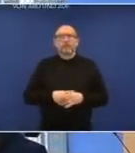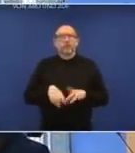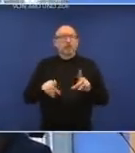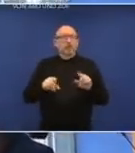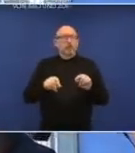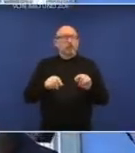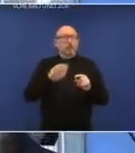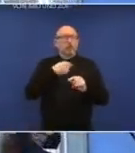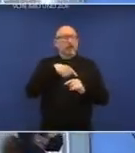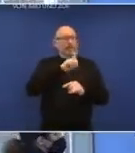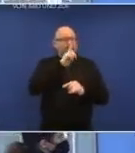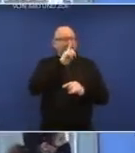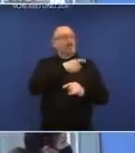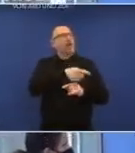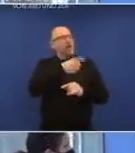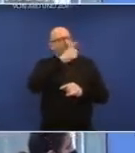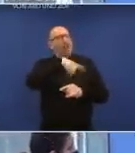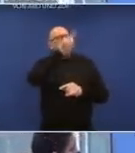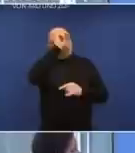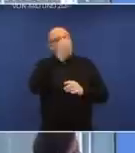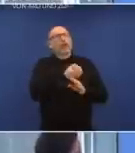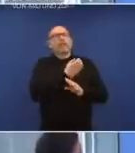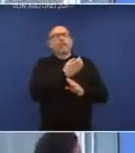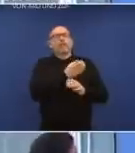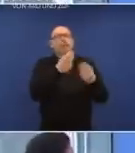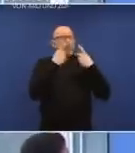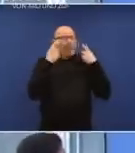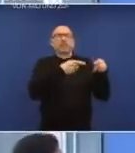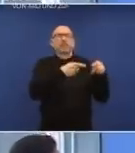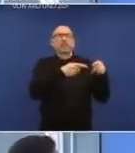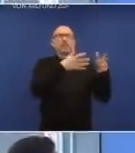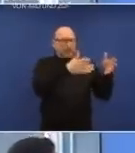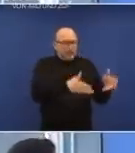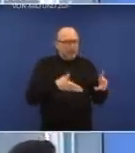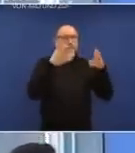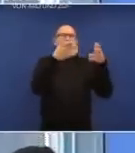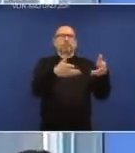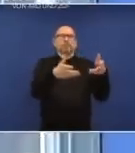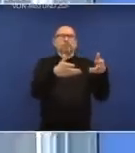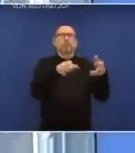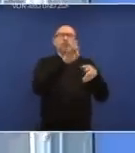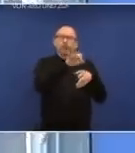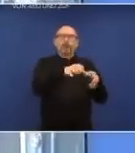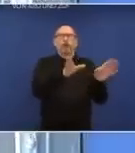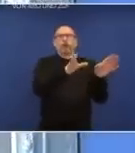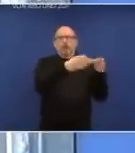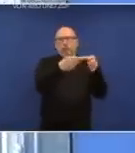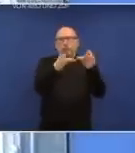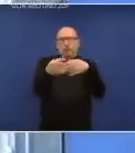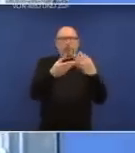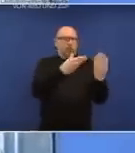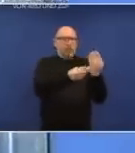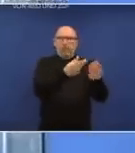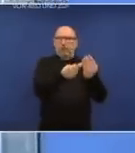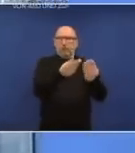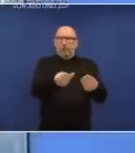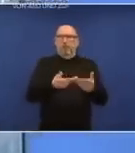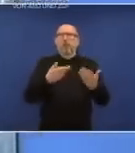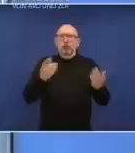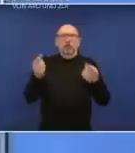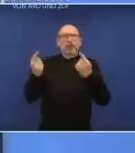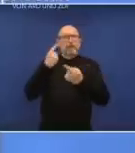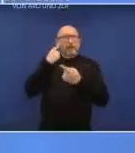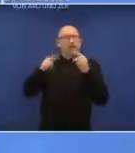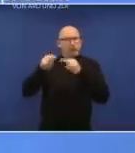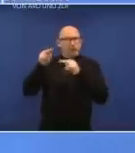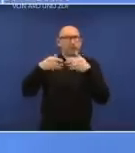die in Deutschland produziert waren, dann als Alternative, um diese Meinungsverschiedenheiten über Prüfgrundsätze zu überbrücken.